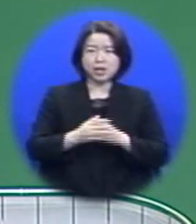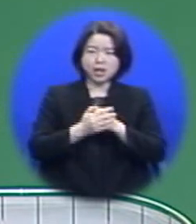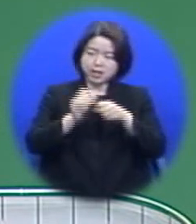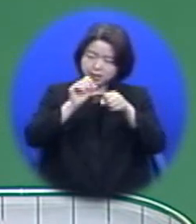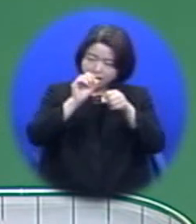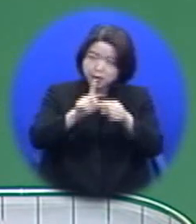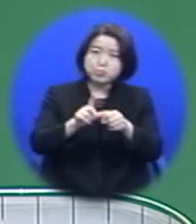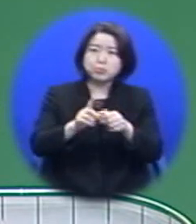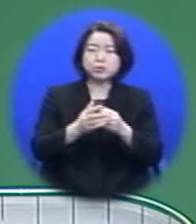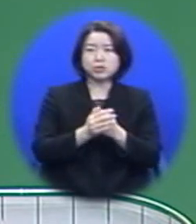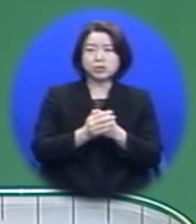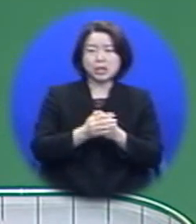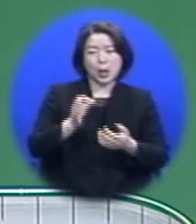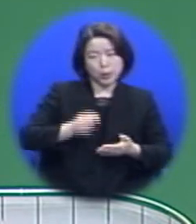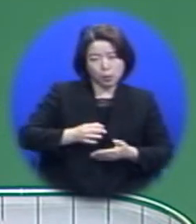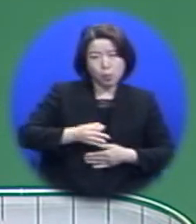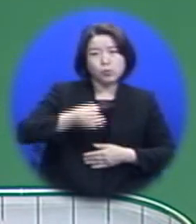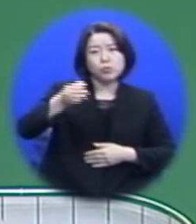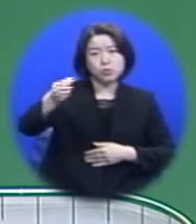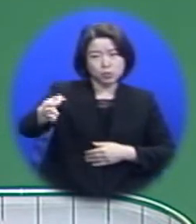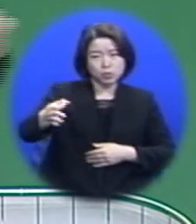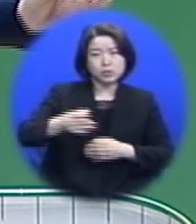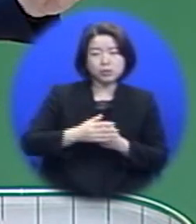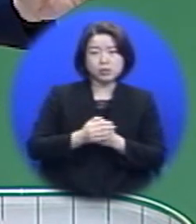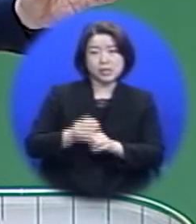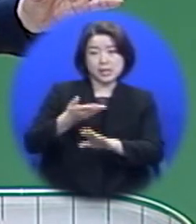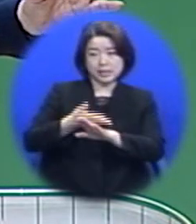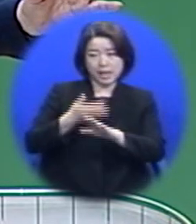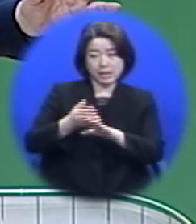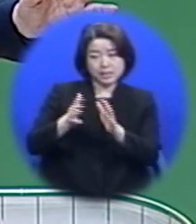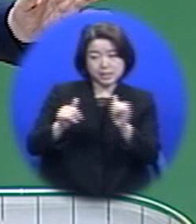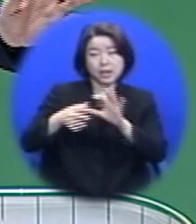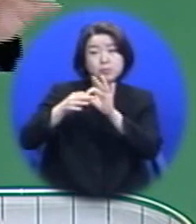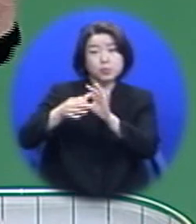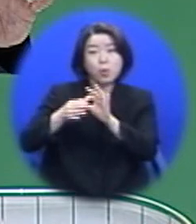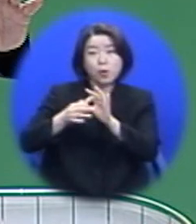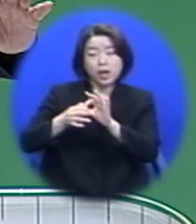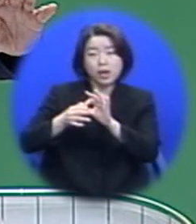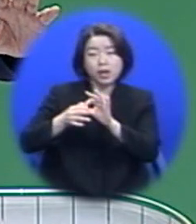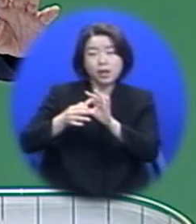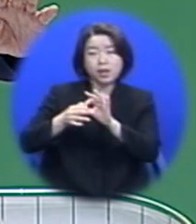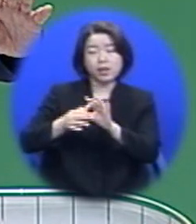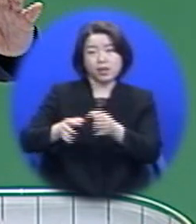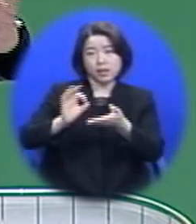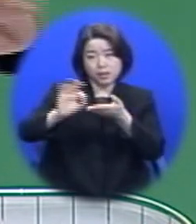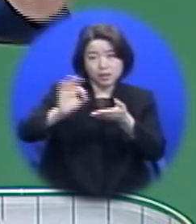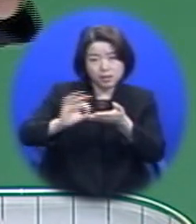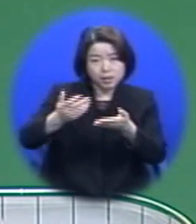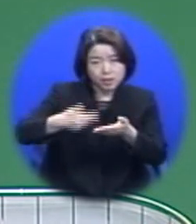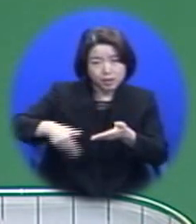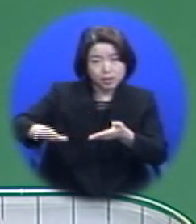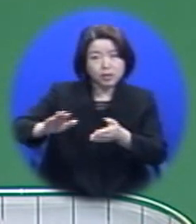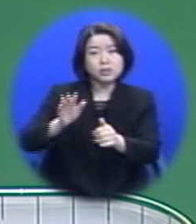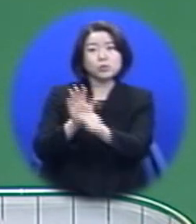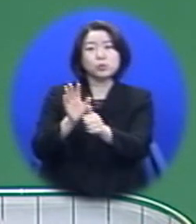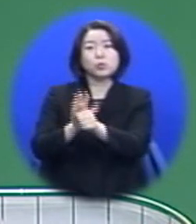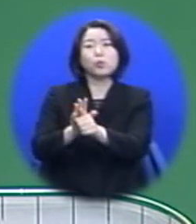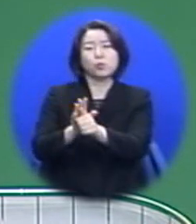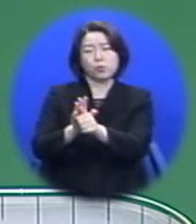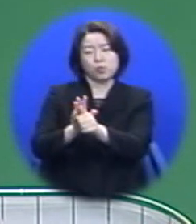대부분은 돈을 주어서 그런 사람을 통해서 그런 사람들을 도우려고